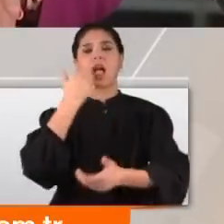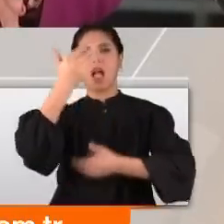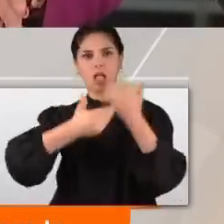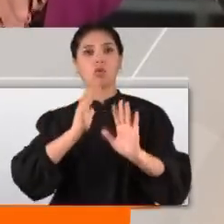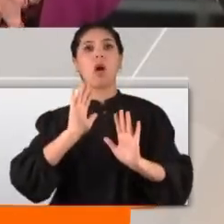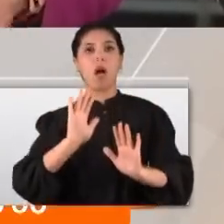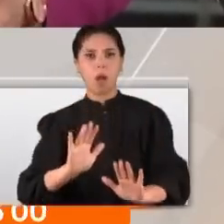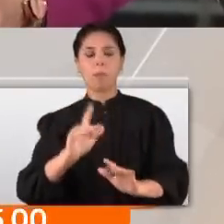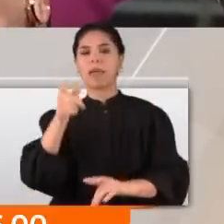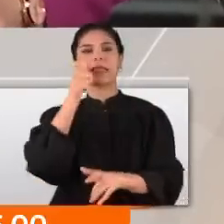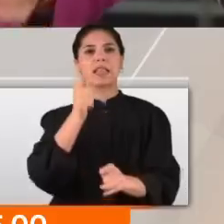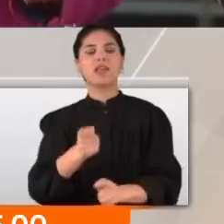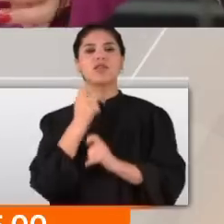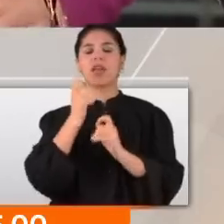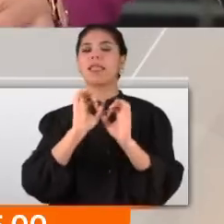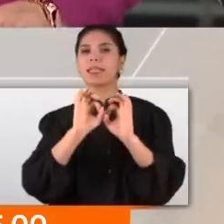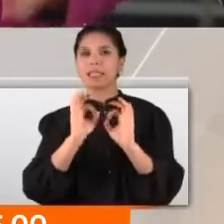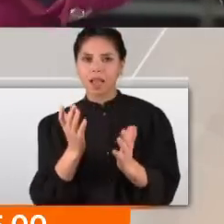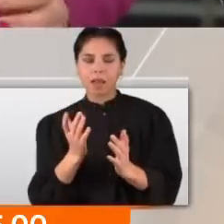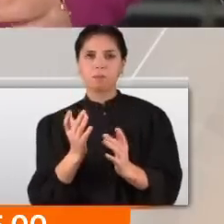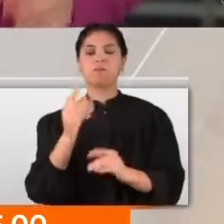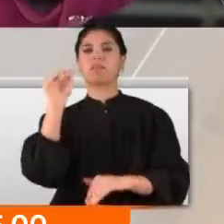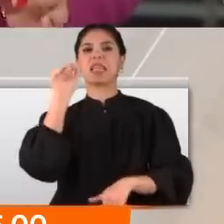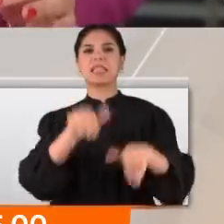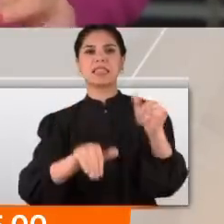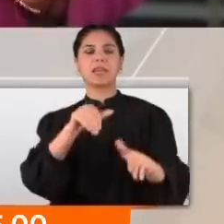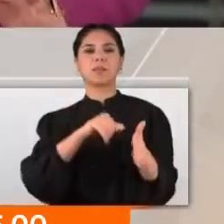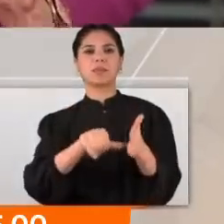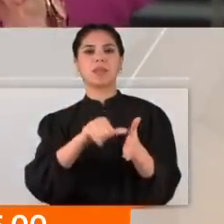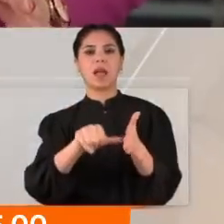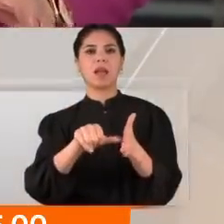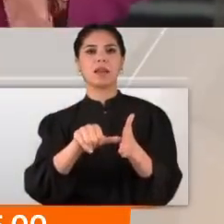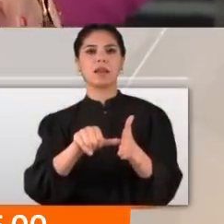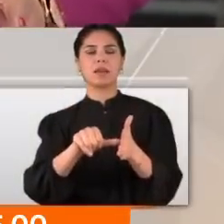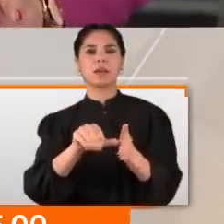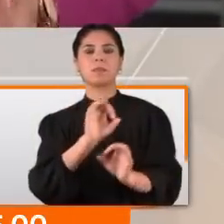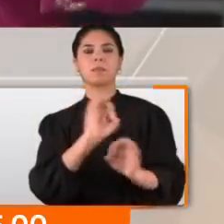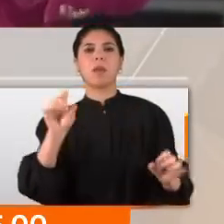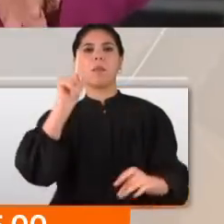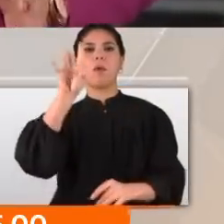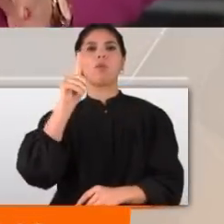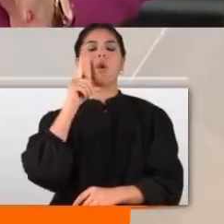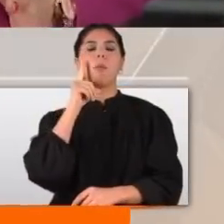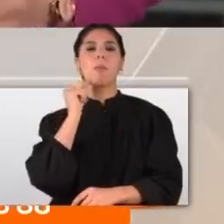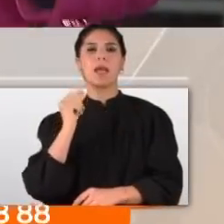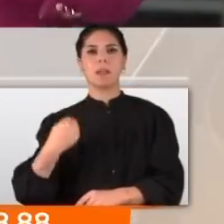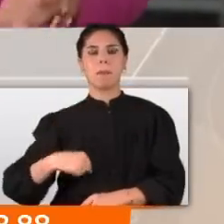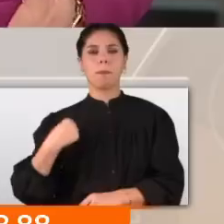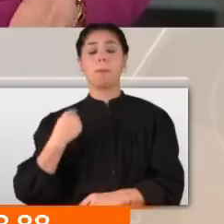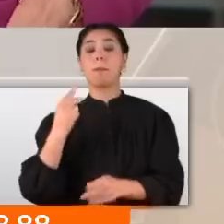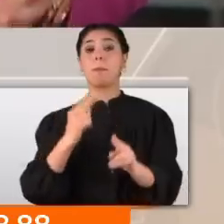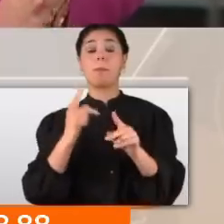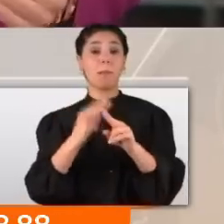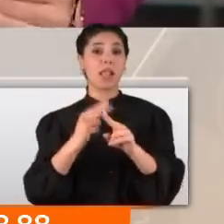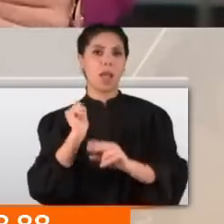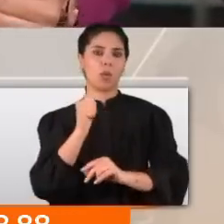kararlar içerisindeki en dikkat çekeni ise şu ana kadar seçimlerin tarihinin net bir şekilde 14 Mayıs Pazar günü yapılacağını açıklaması